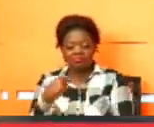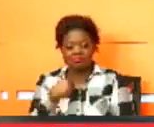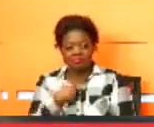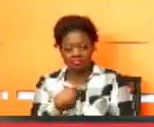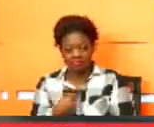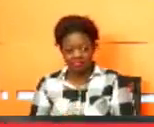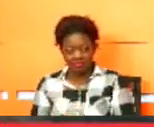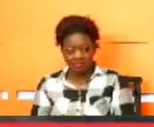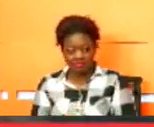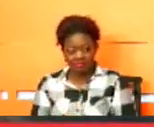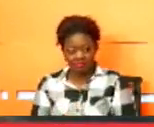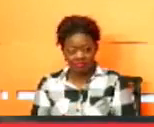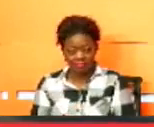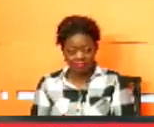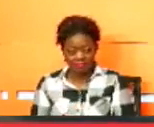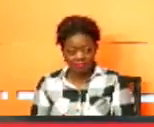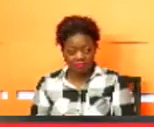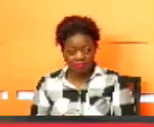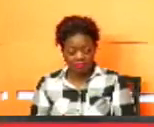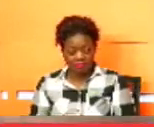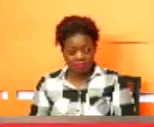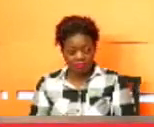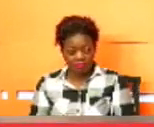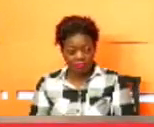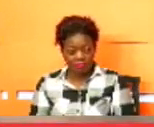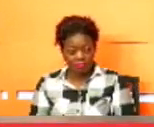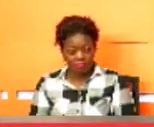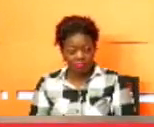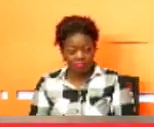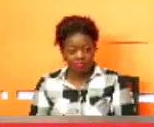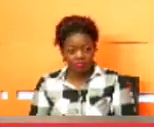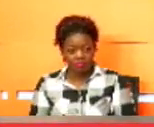Ekintu kino kiraweomusajja musomese mulamba